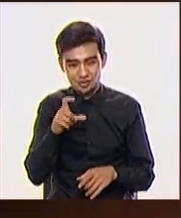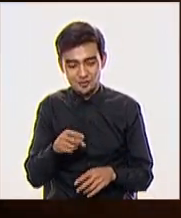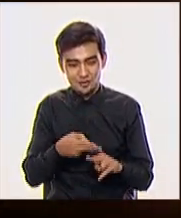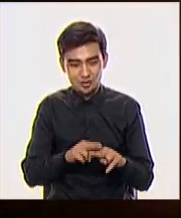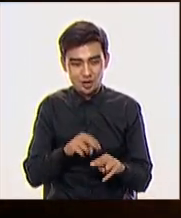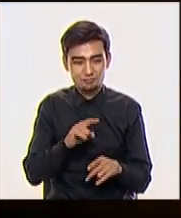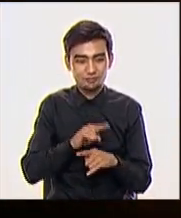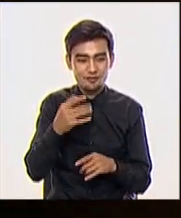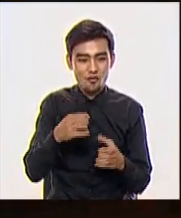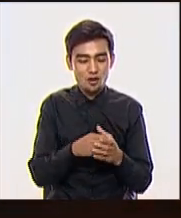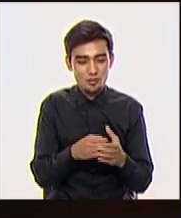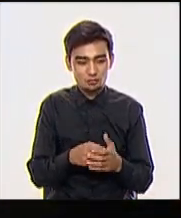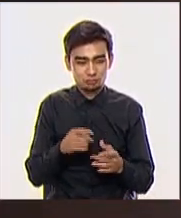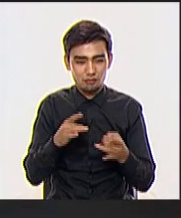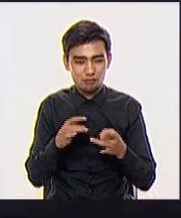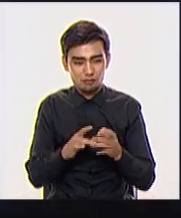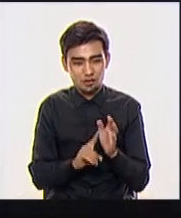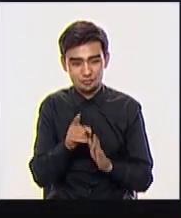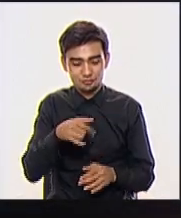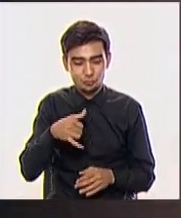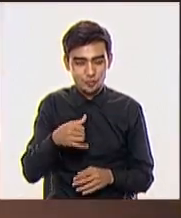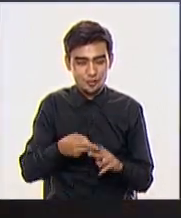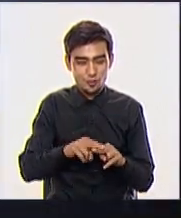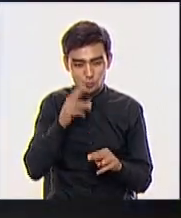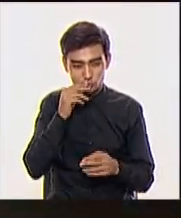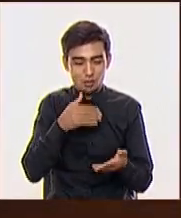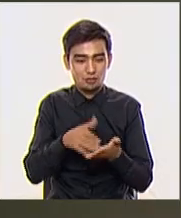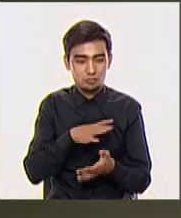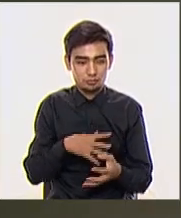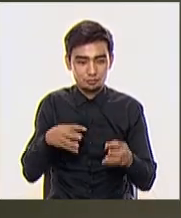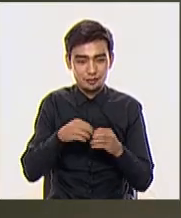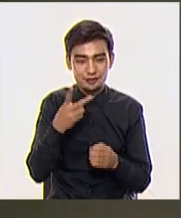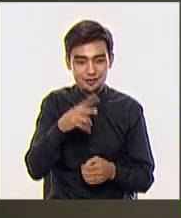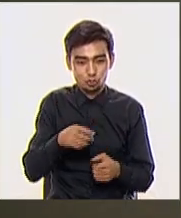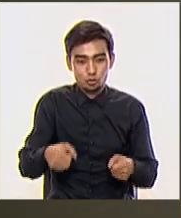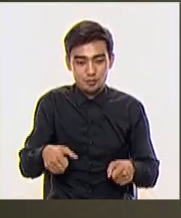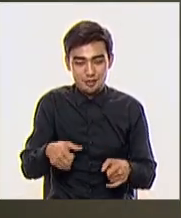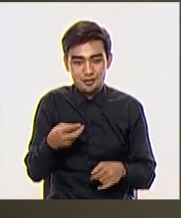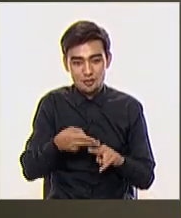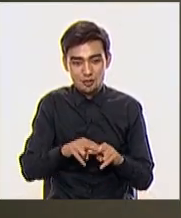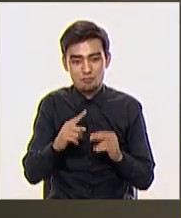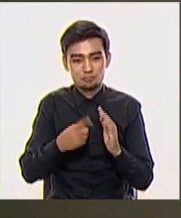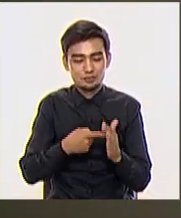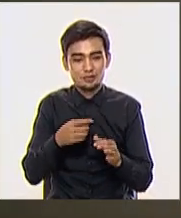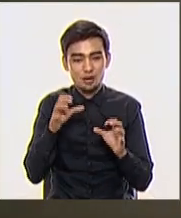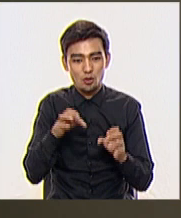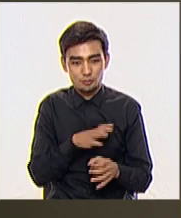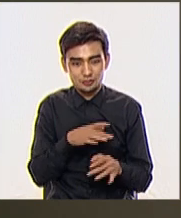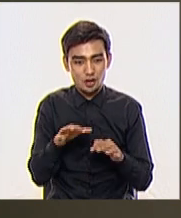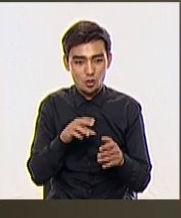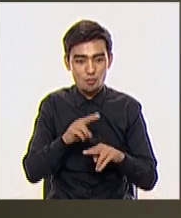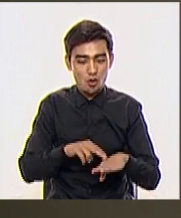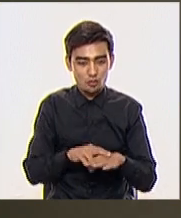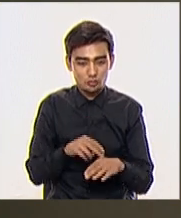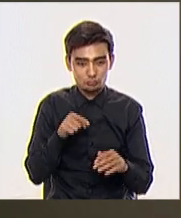пассажиром и сотрудником авиакомпании произошел из-за ручной клади. Мужчина якобы отказался объединить две сумки в одну, как требуют правила. В дело вмешалась